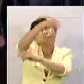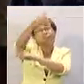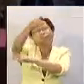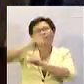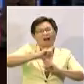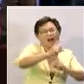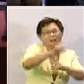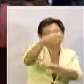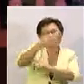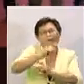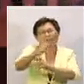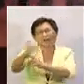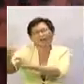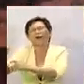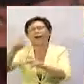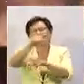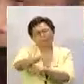penduduk.